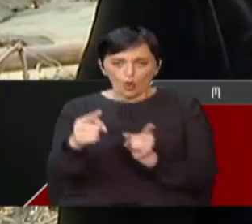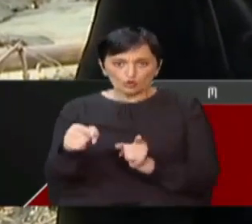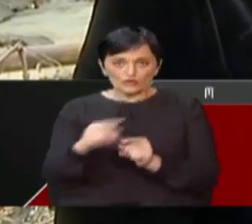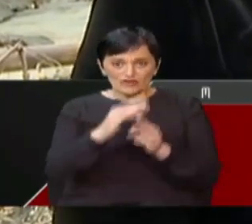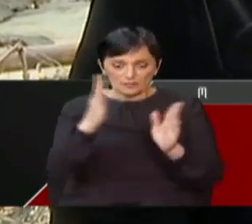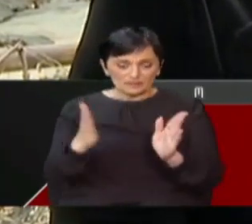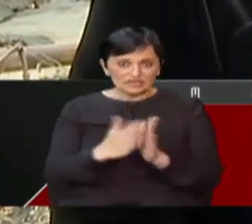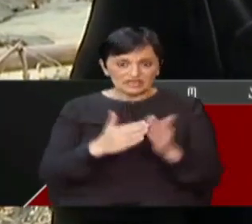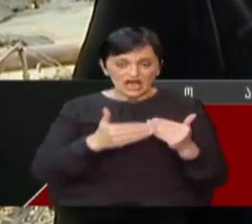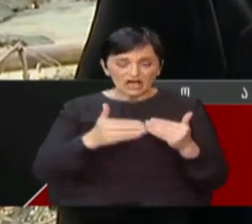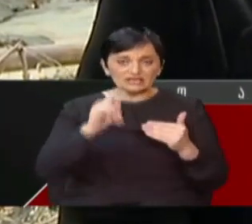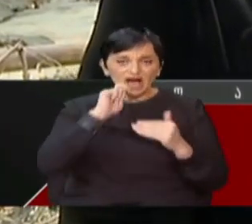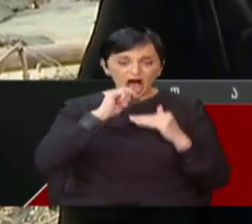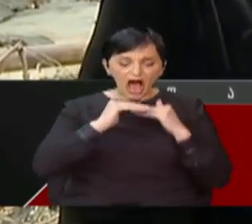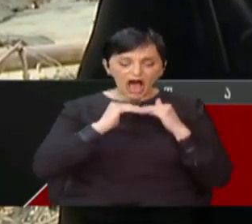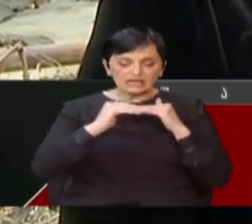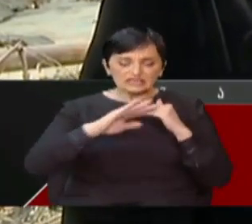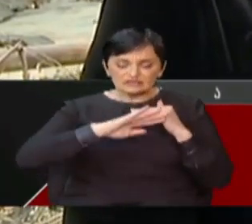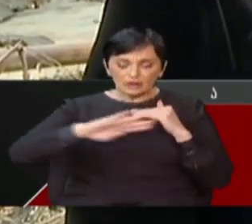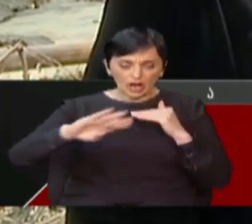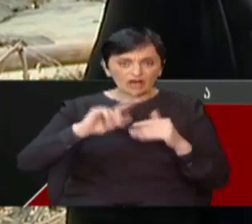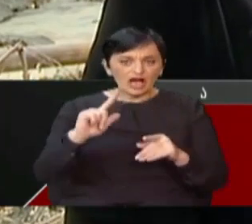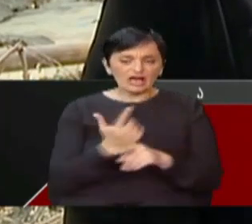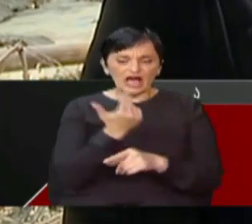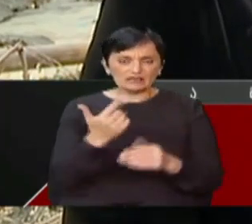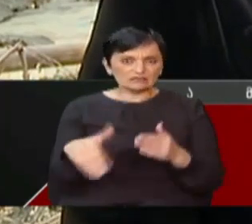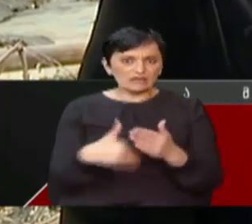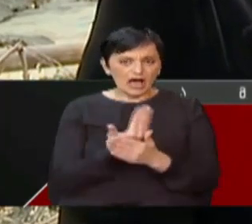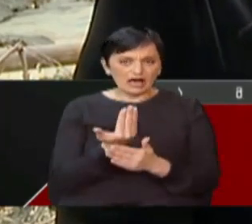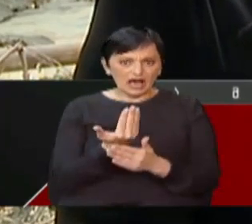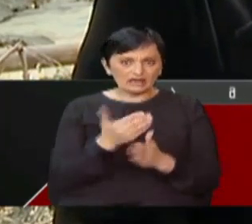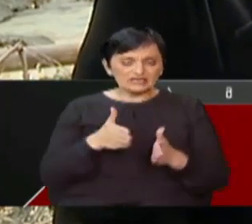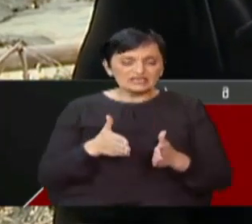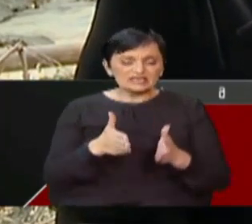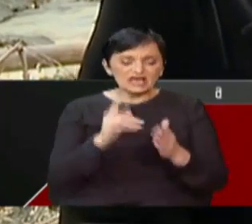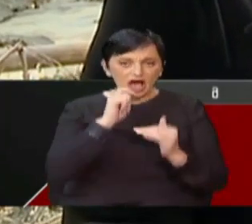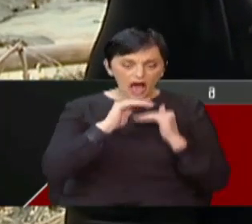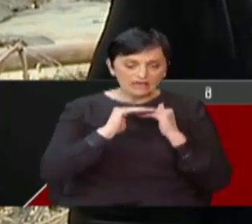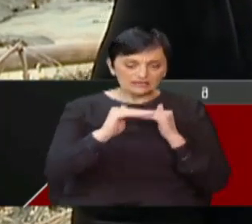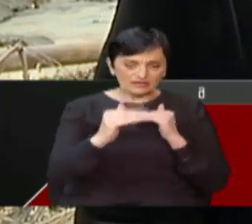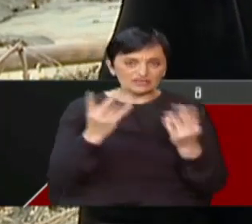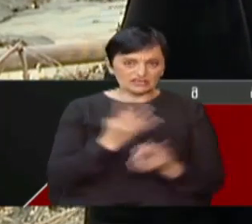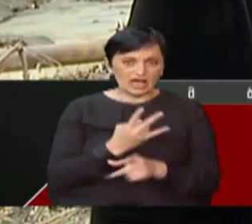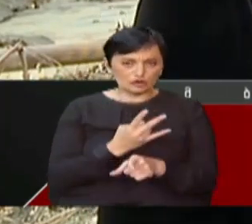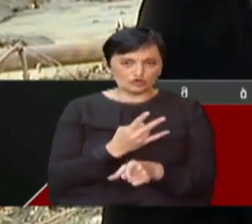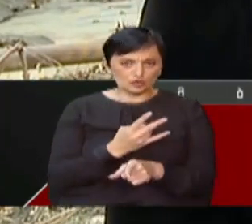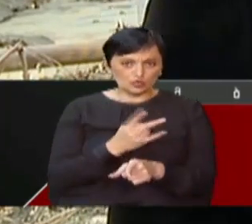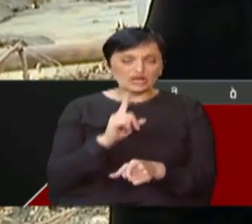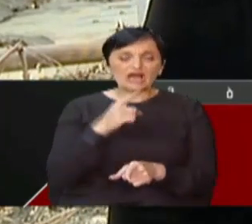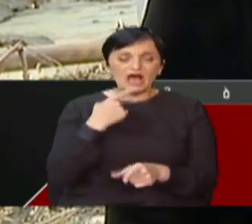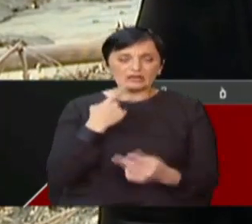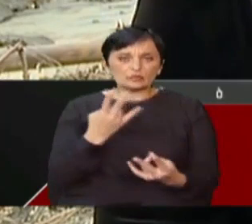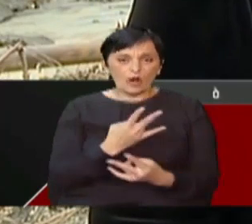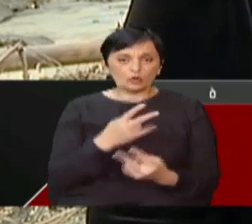სამთლიანად მოწყდა ამას ასფალტის საფარი და საჭიროა ხელახლა ახალი გზების მოასფალტება და ამასაც რა თქმა